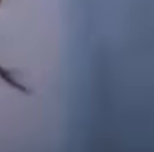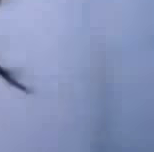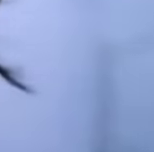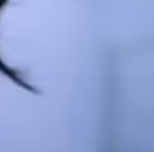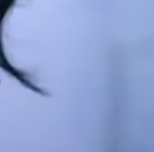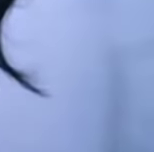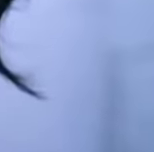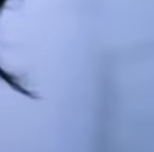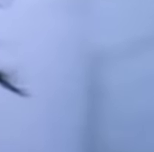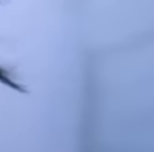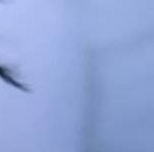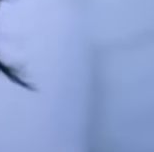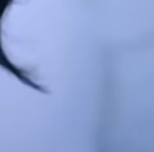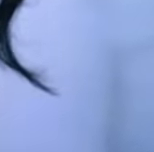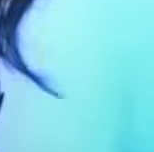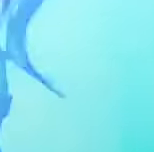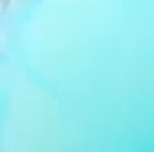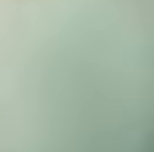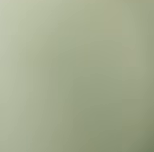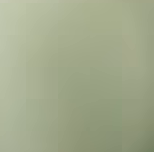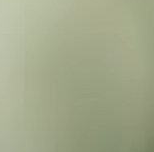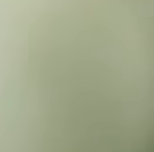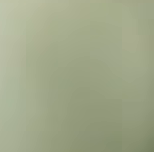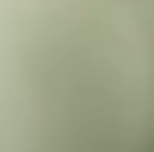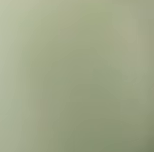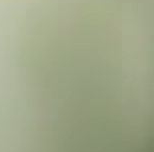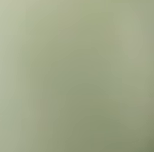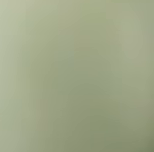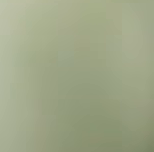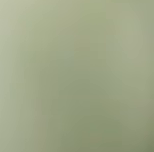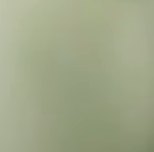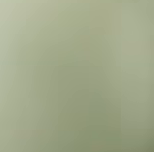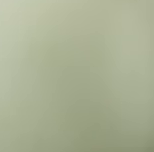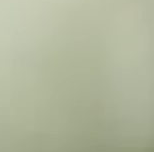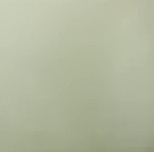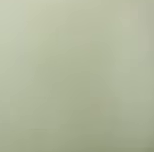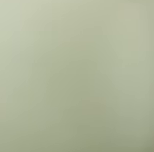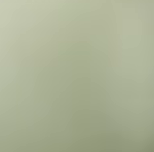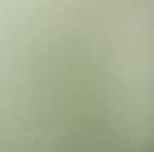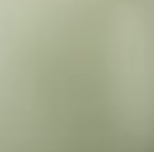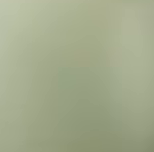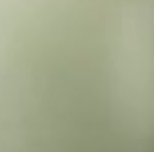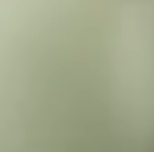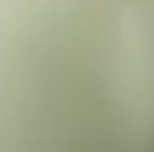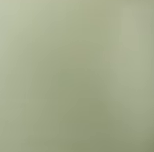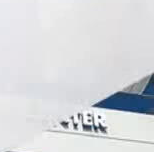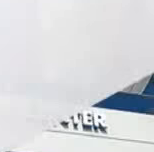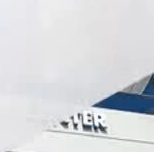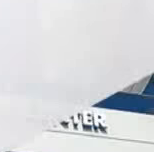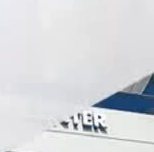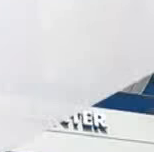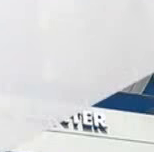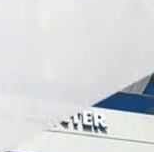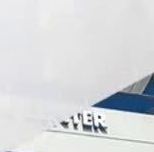is Scarlett, the youngest among Las Hermanas. Soon on GMA.